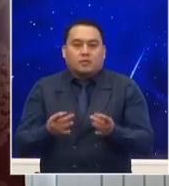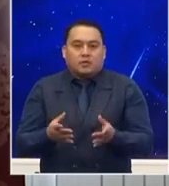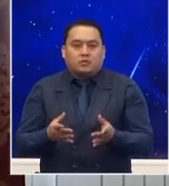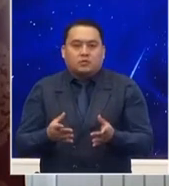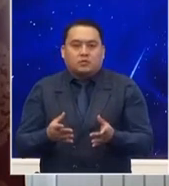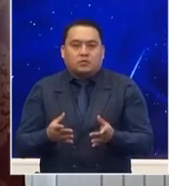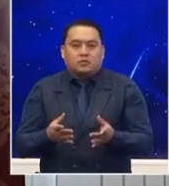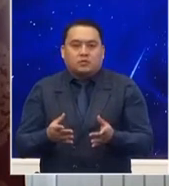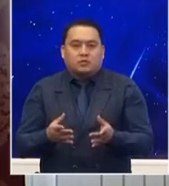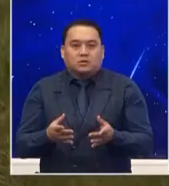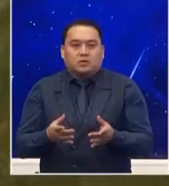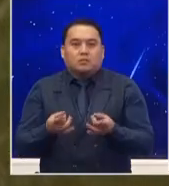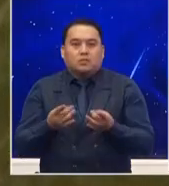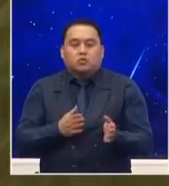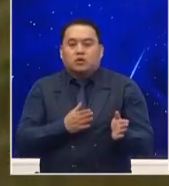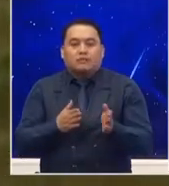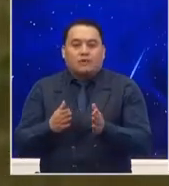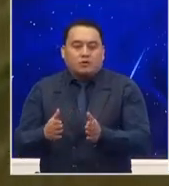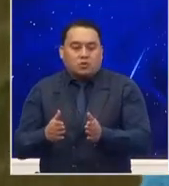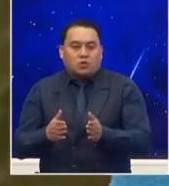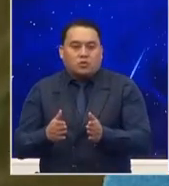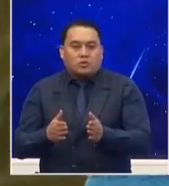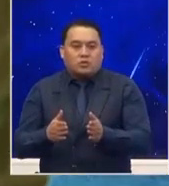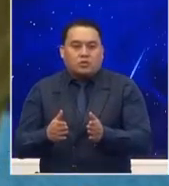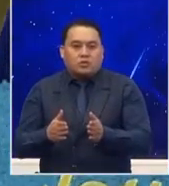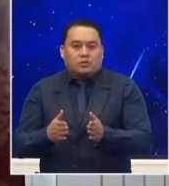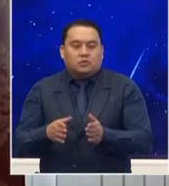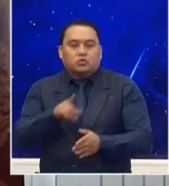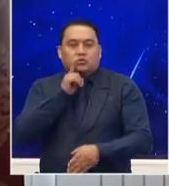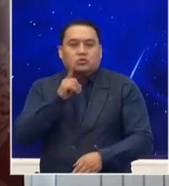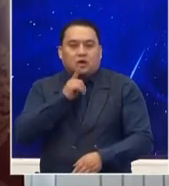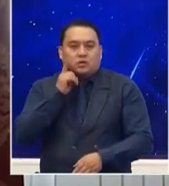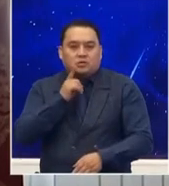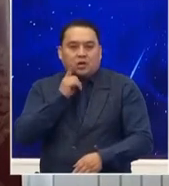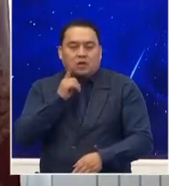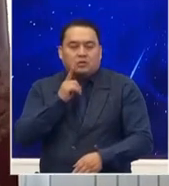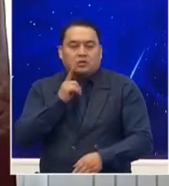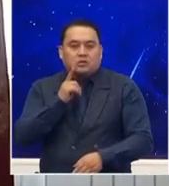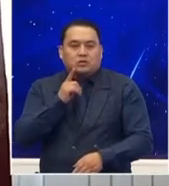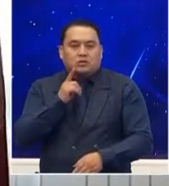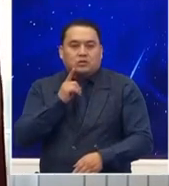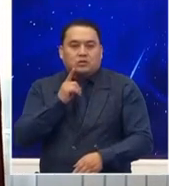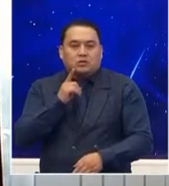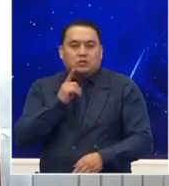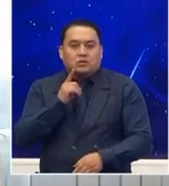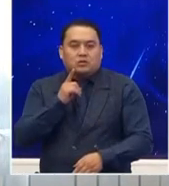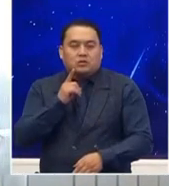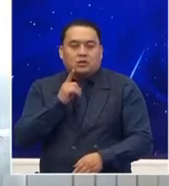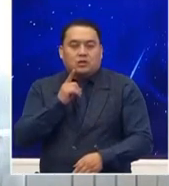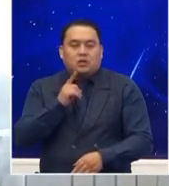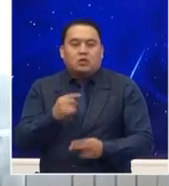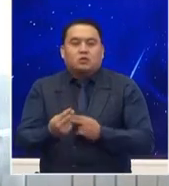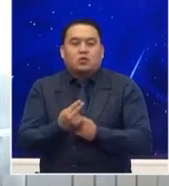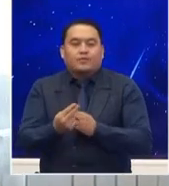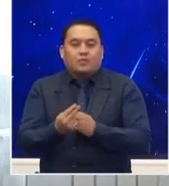қазақилық, қазақтың әдет-ғұрыптарын, содан кейін мынау жас бүлдіршін жеткіншектерді сусап отырған,